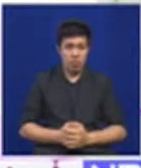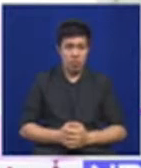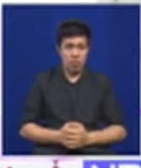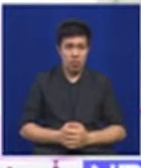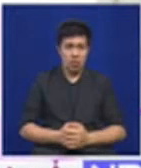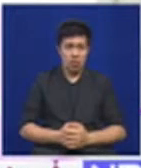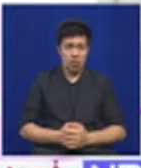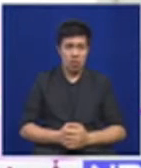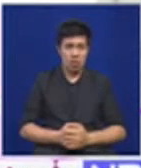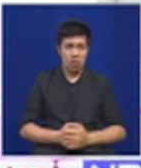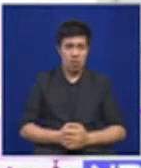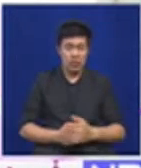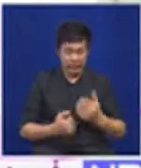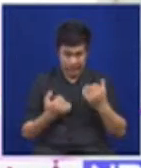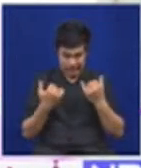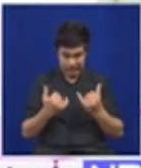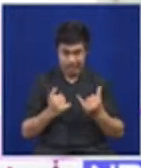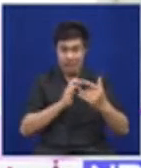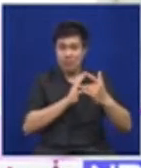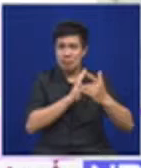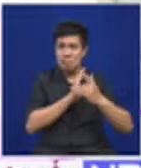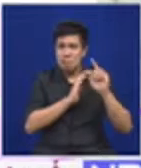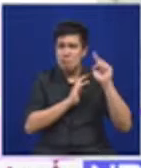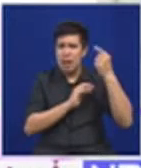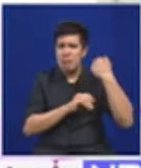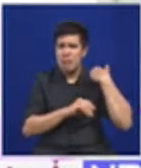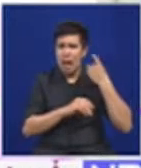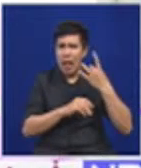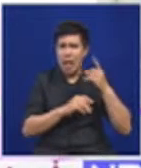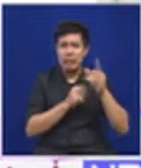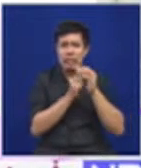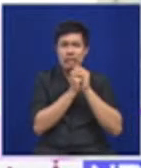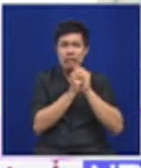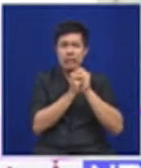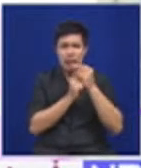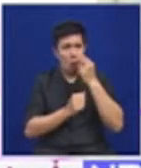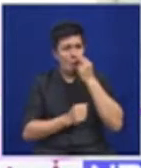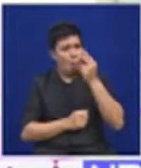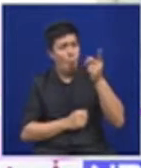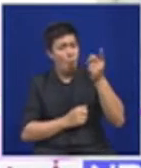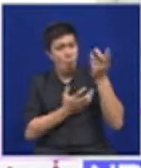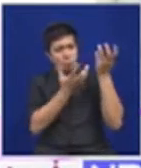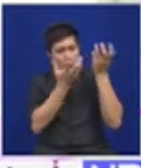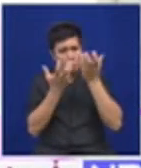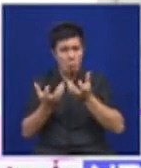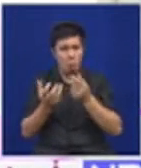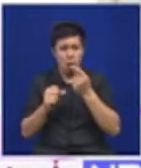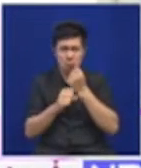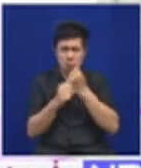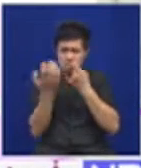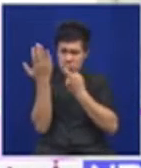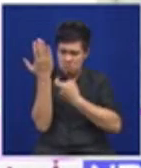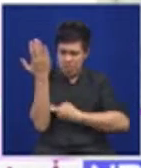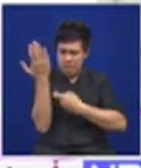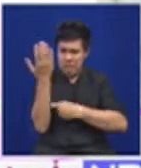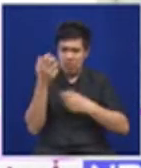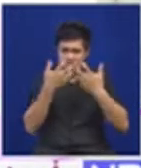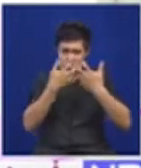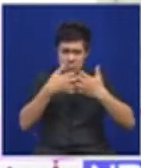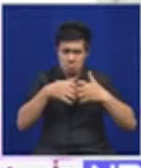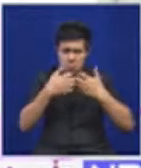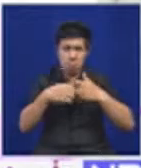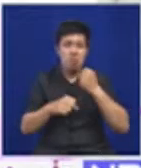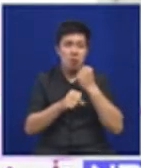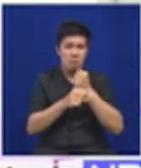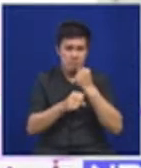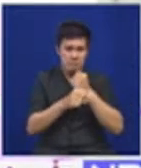มาเกิดขึ้นในงานยางพาราวันนี้เนี่ยบัดนี้จีนเขาได้แสดงแล้วว่าเขาจะนำเครื่องกรีดยางพาราซึ่งพัฒนาปรับปรุงใหม่เนี่ย